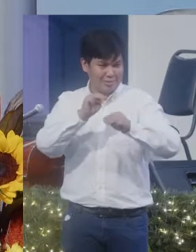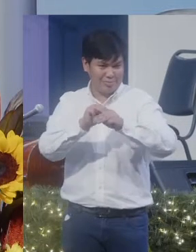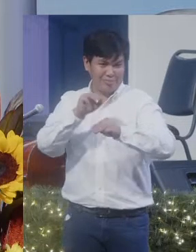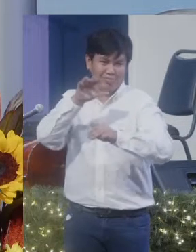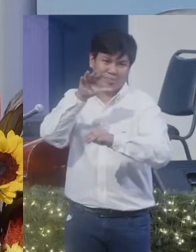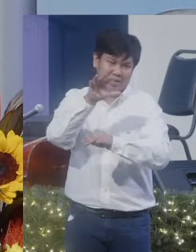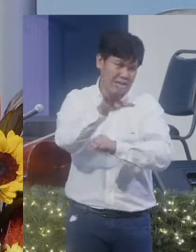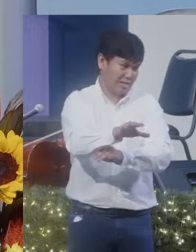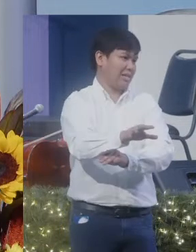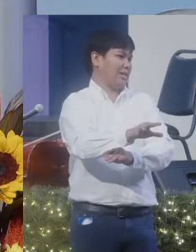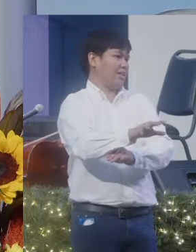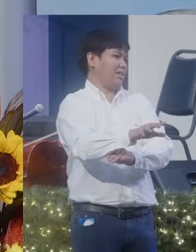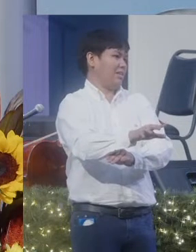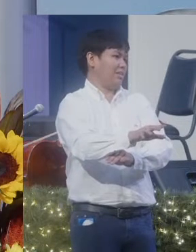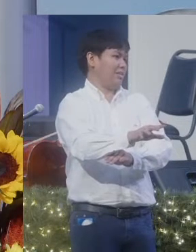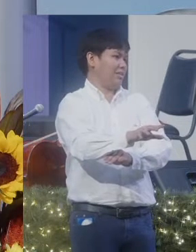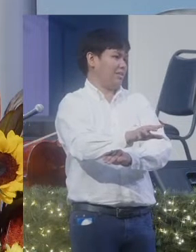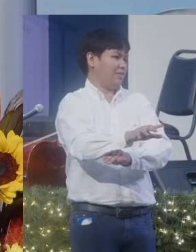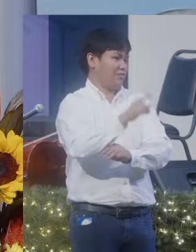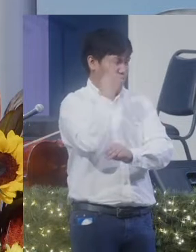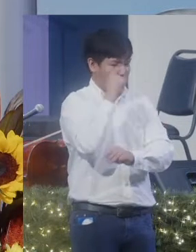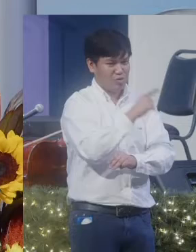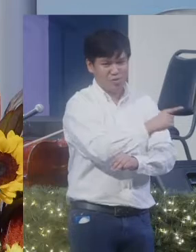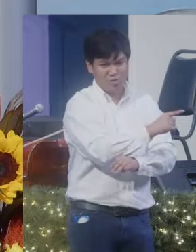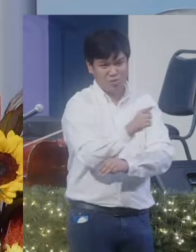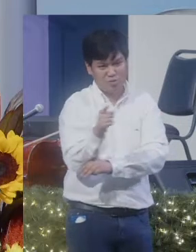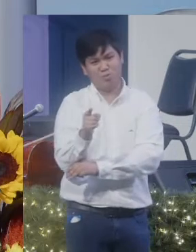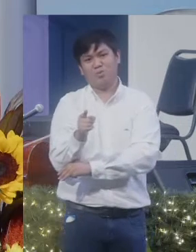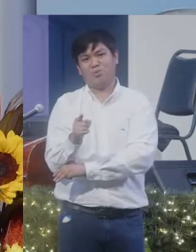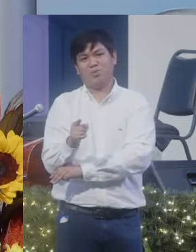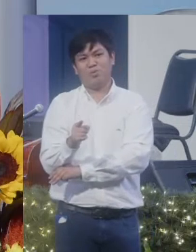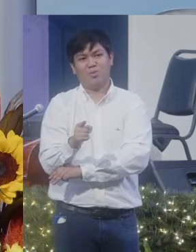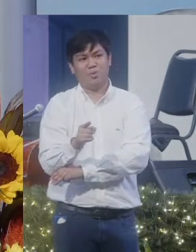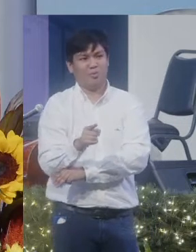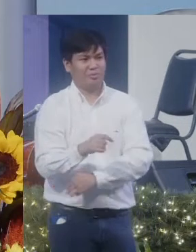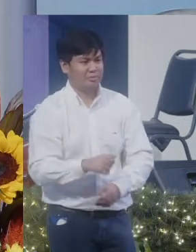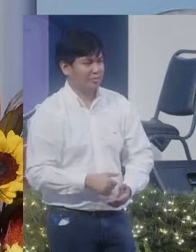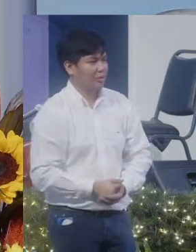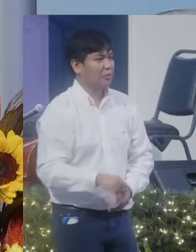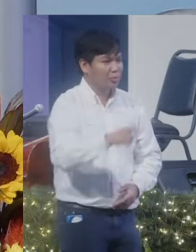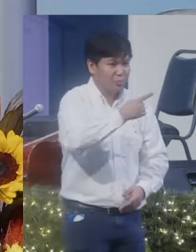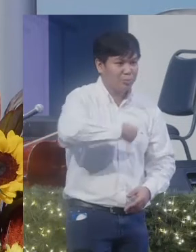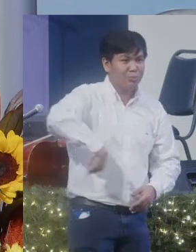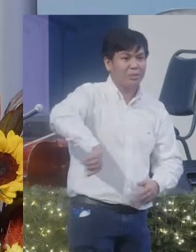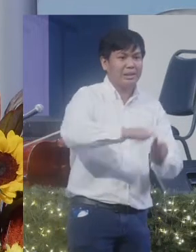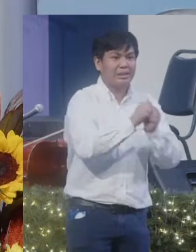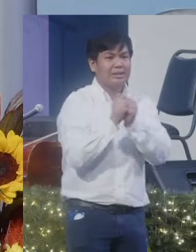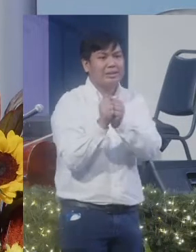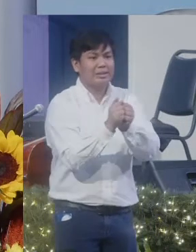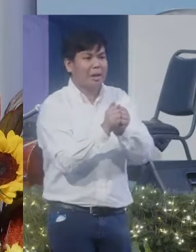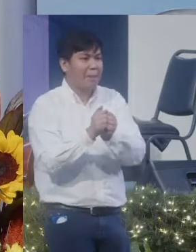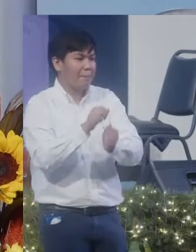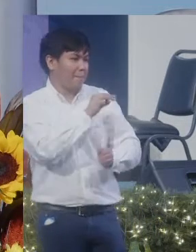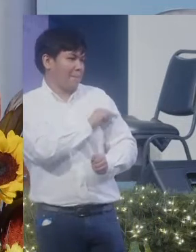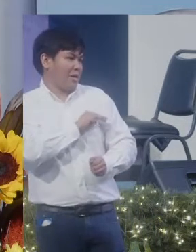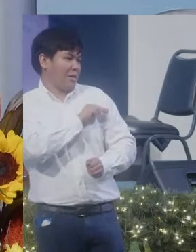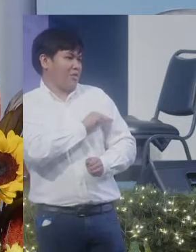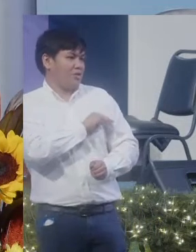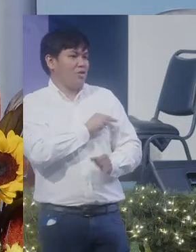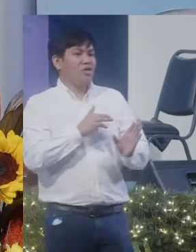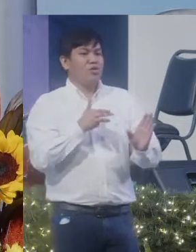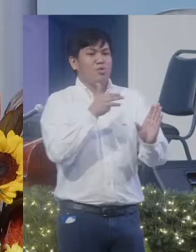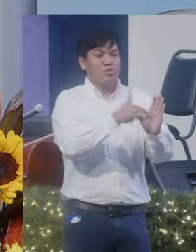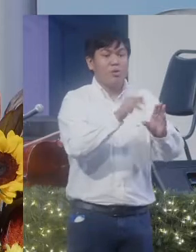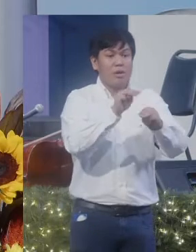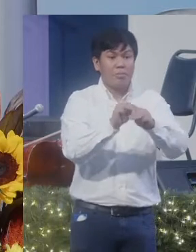ang evangelism po, nagpa-participate po tayo sa isang miracle. Na kapag